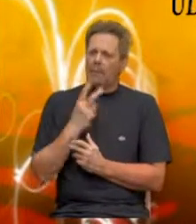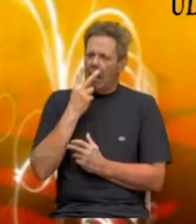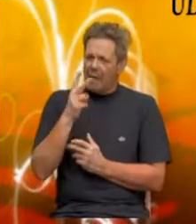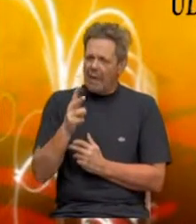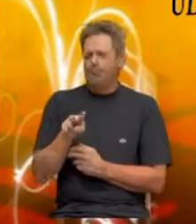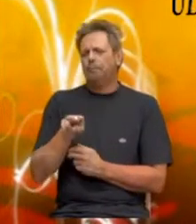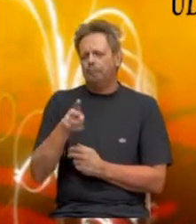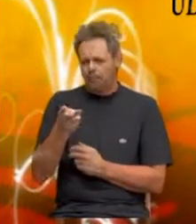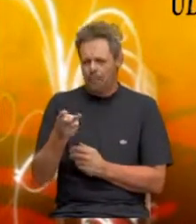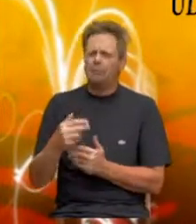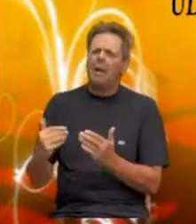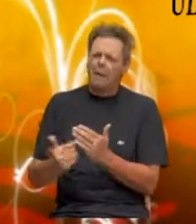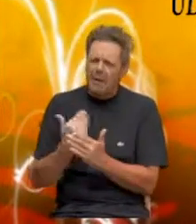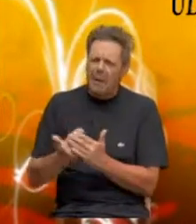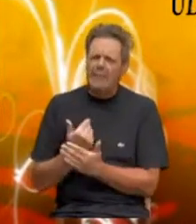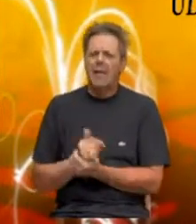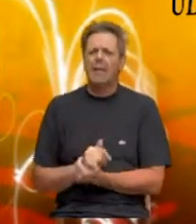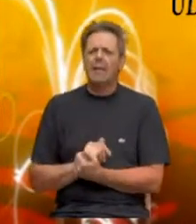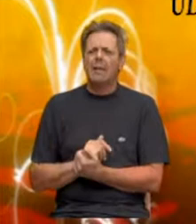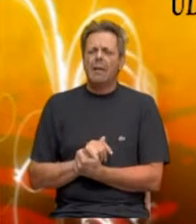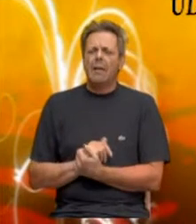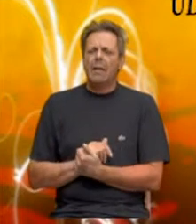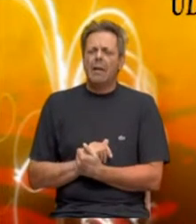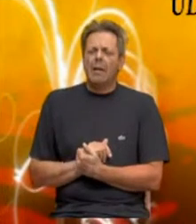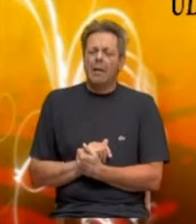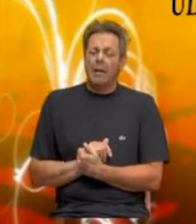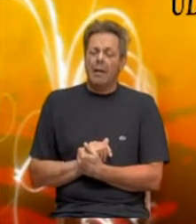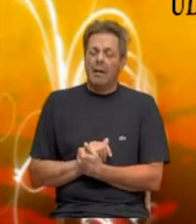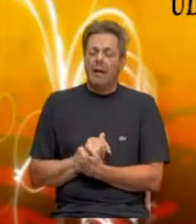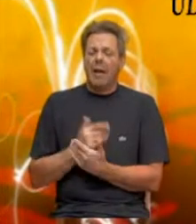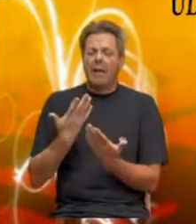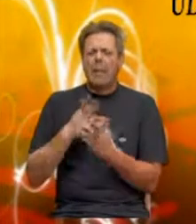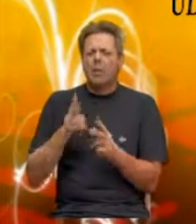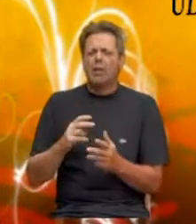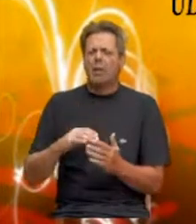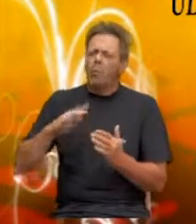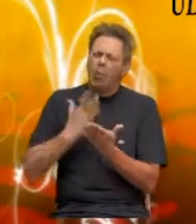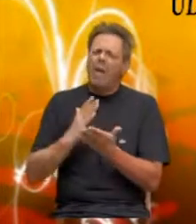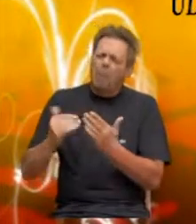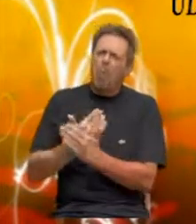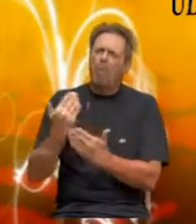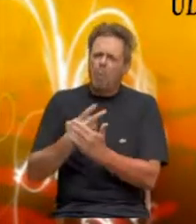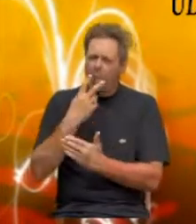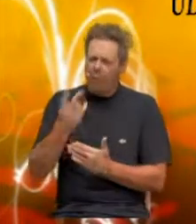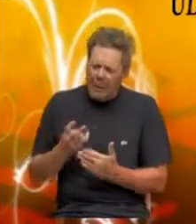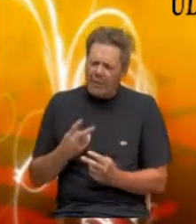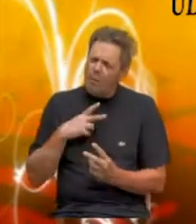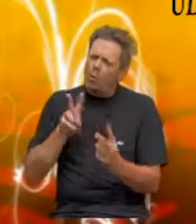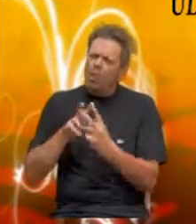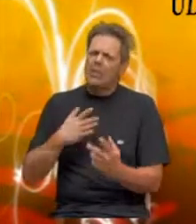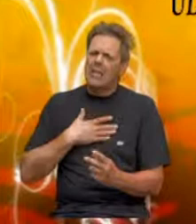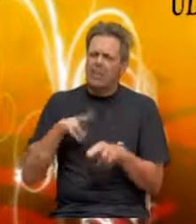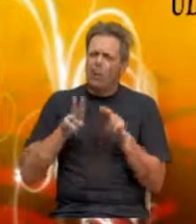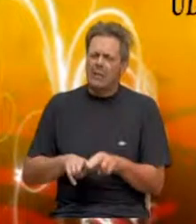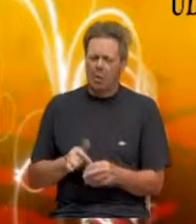Gledajte reprize, gledajte na YouTube ove emisije, gdje god ih možete na novo pogledati, na novo se suočiti sa tom svojom istinom. I sad se ja